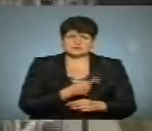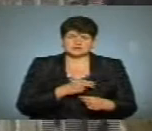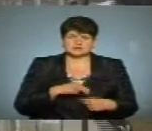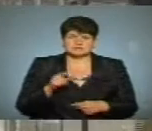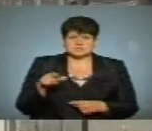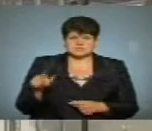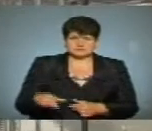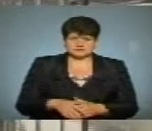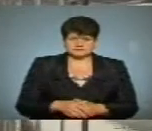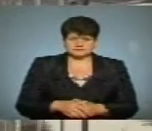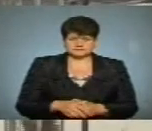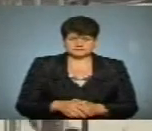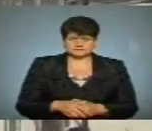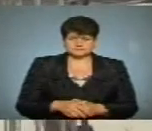працівник.